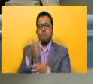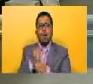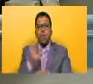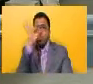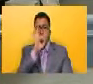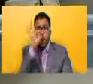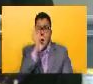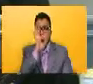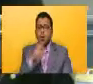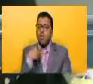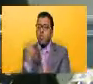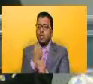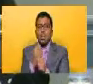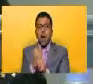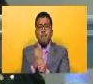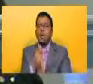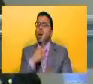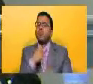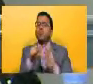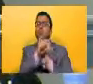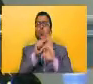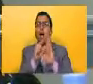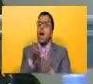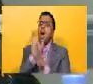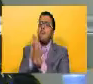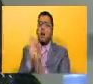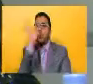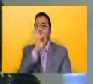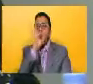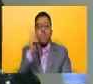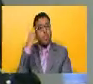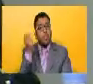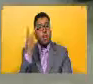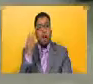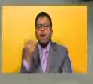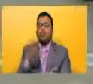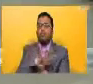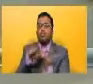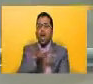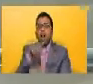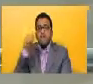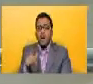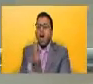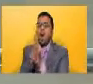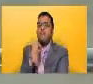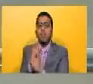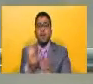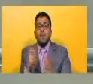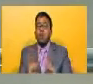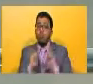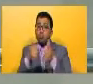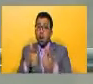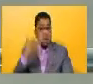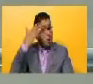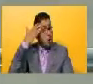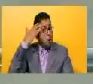للتراث ورشة عمل بعنوان حماية التراث الثقافي في أوقات الأزمات، شارك فيها مجموعة من